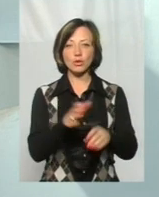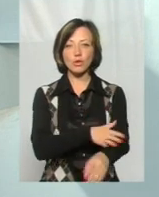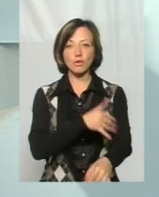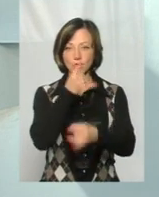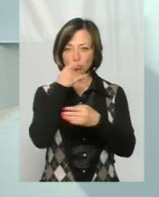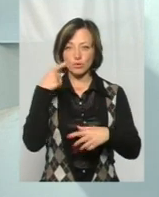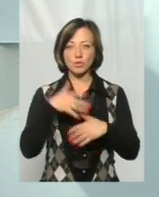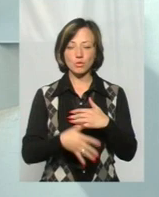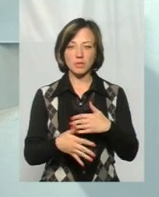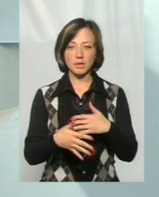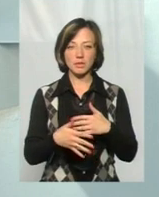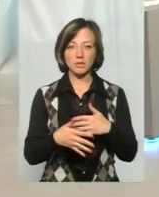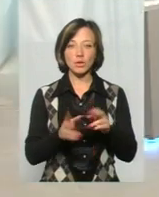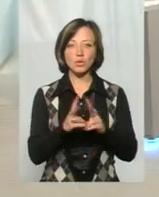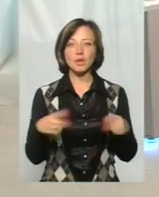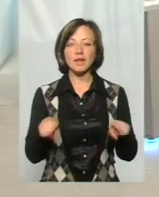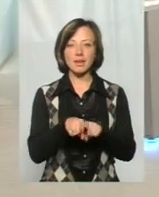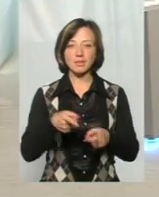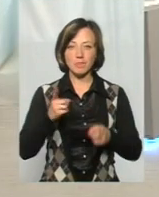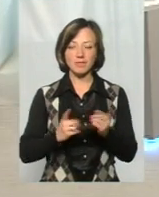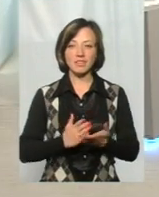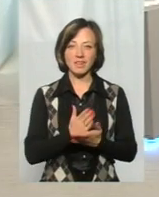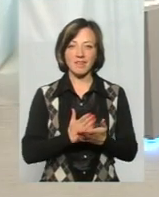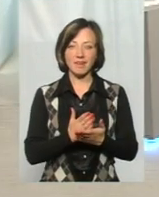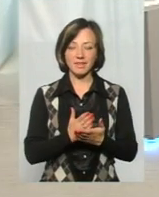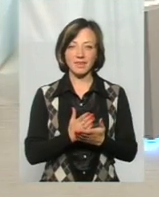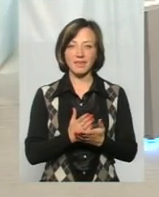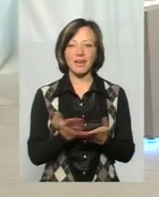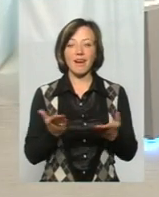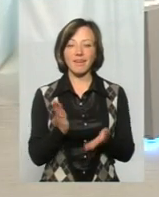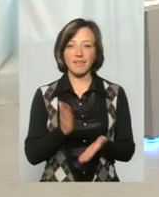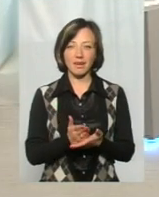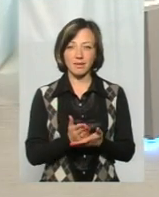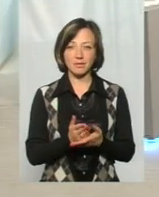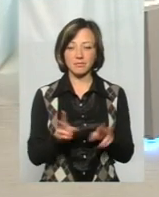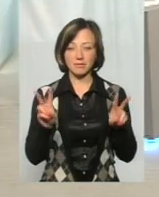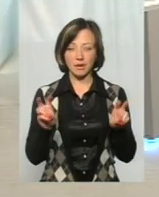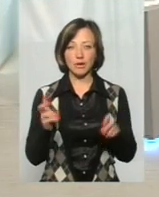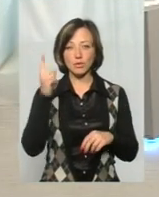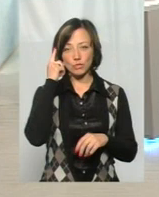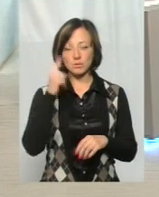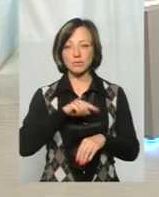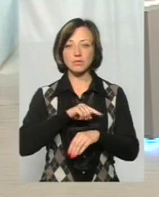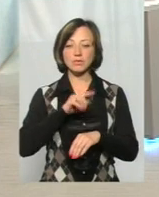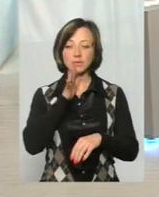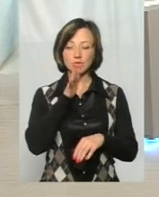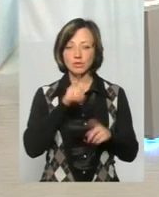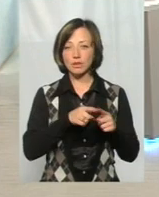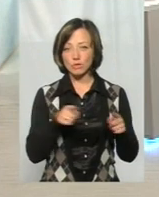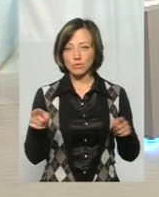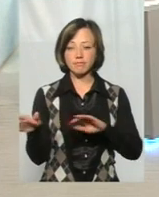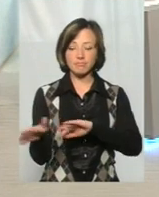не зможе зрозуміти, хто такі настоящі ветерани і які вони є, але я думаю, що з часом все зміниться